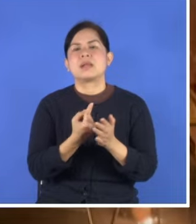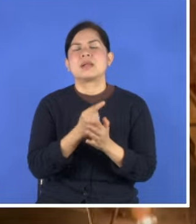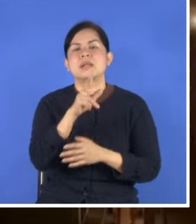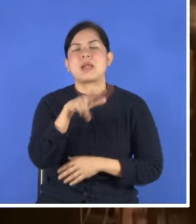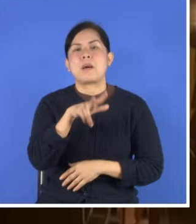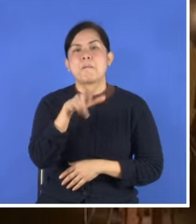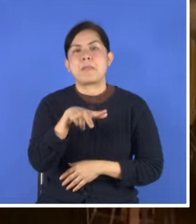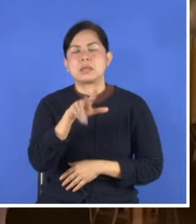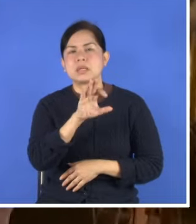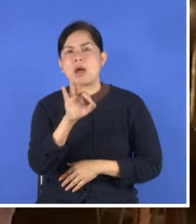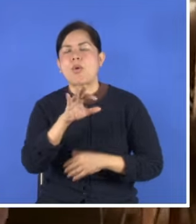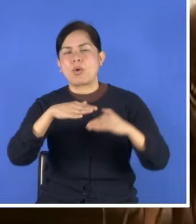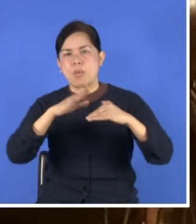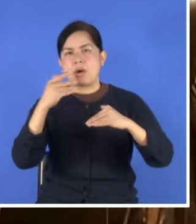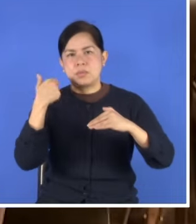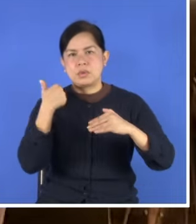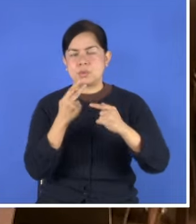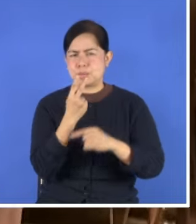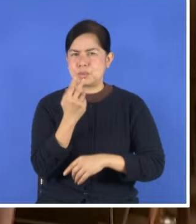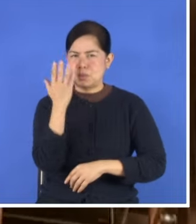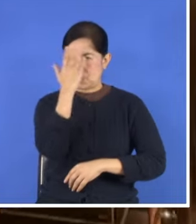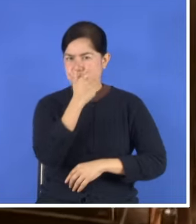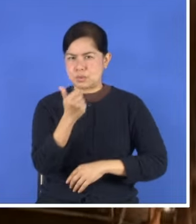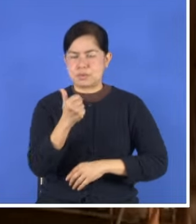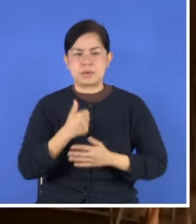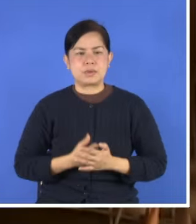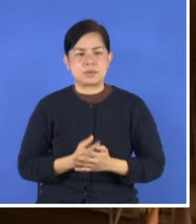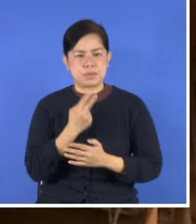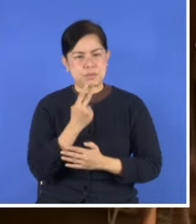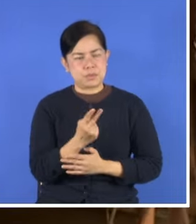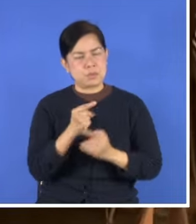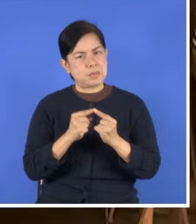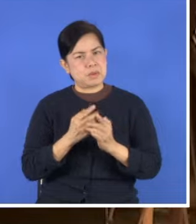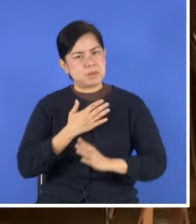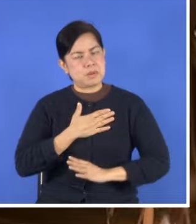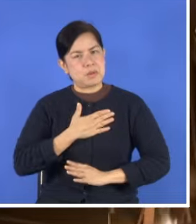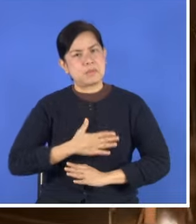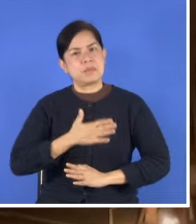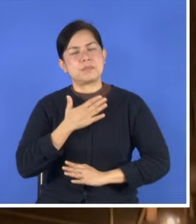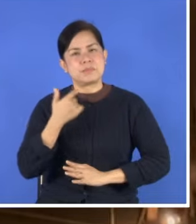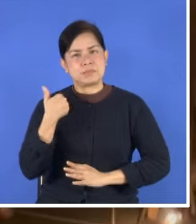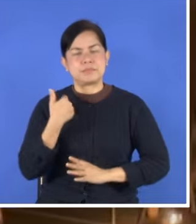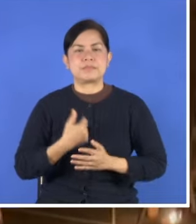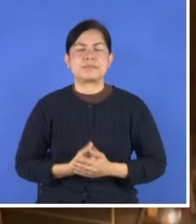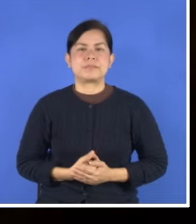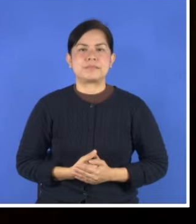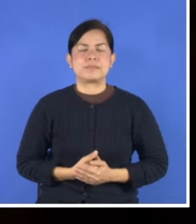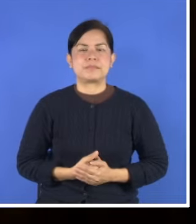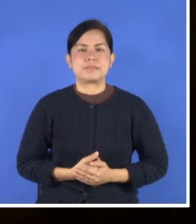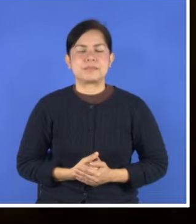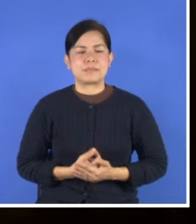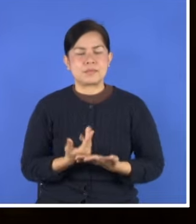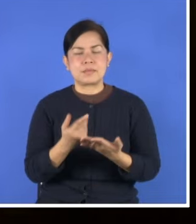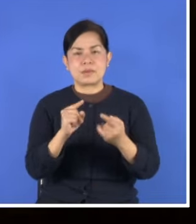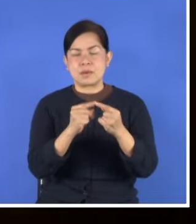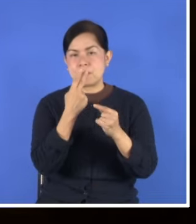ประทีปสวยงามมากๆทีเดียวนะคะนี่ก็เวียนเทียนเป็นความสิริมงคลสว่างไสวไปทั่ววัดค่ะส่วนที่